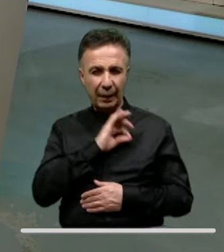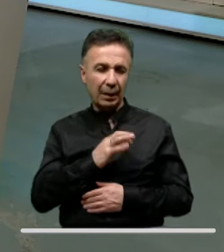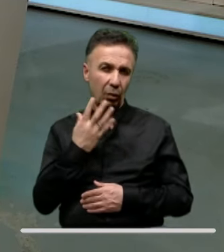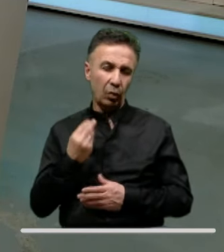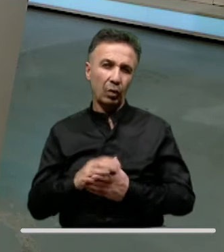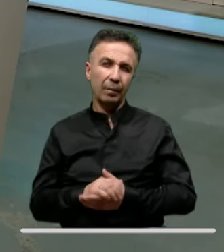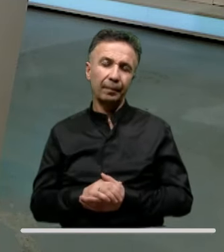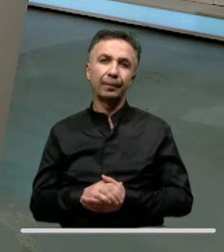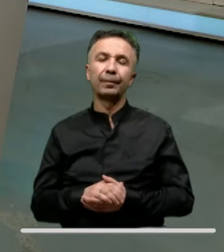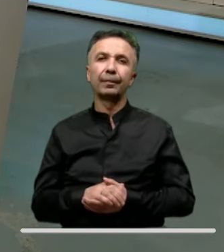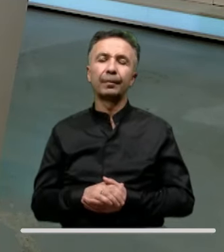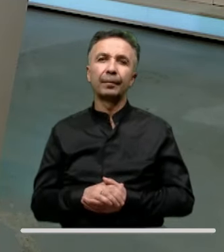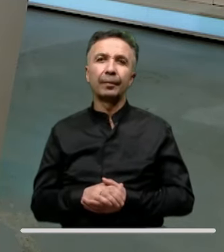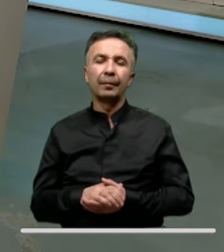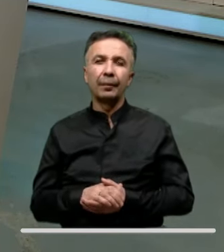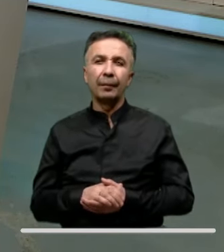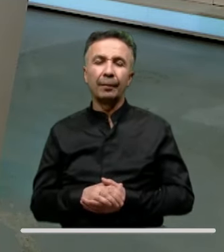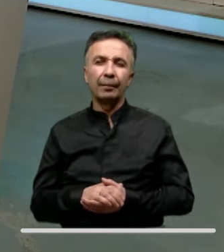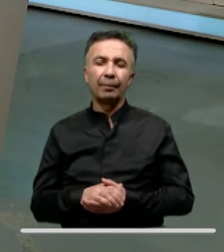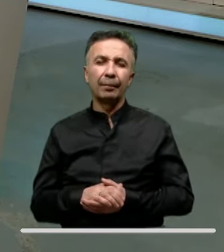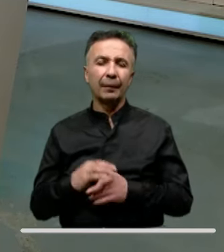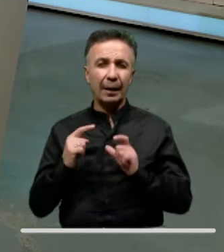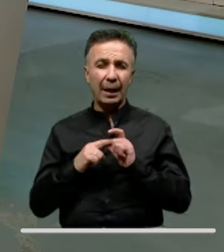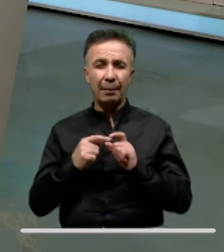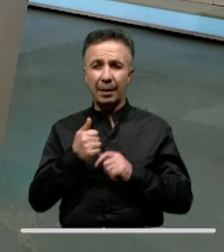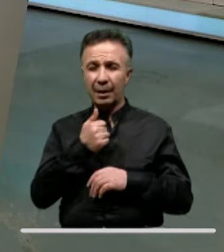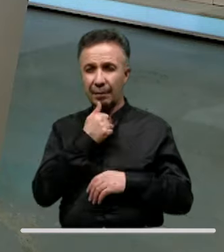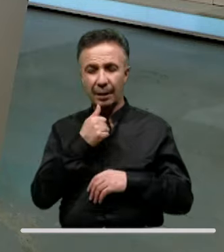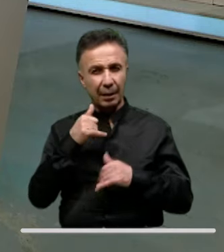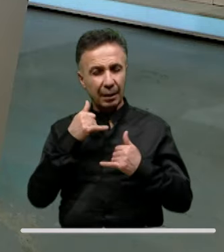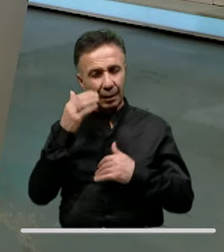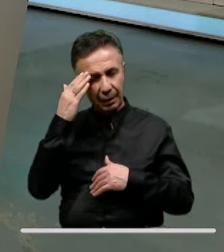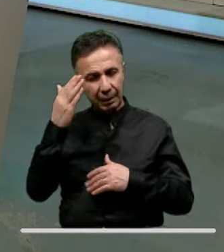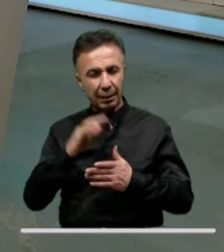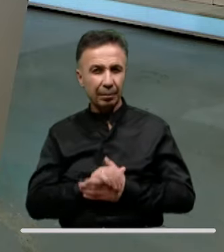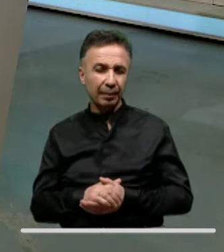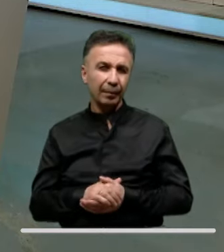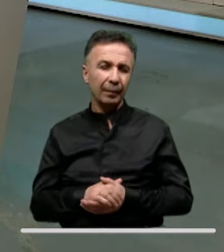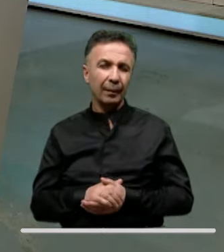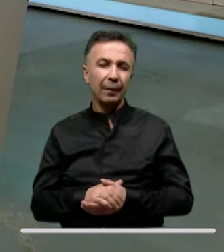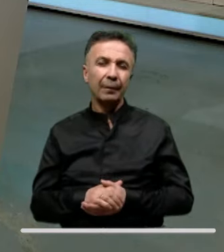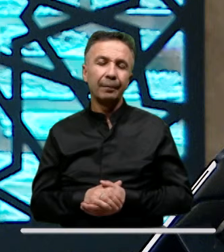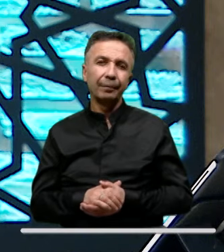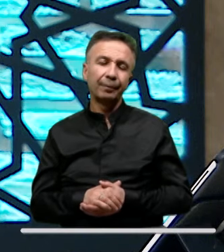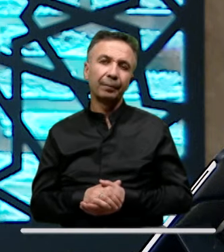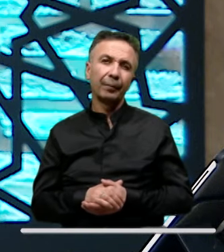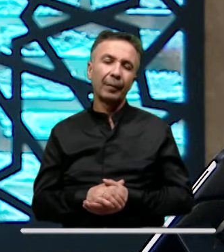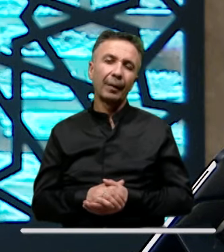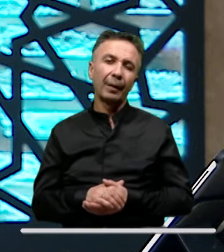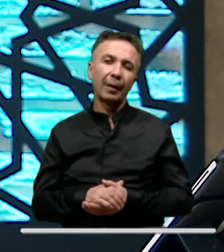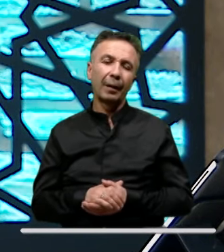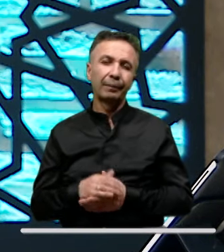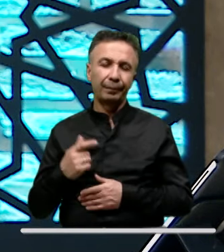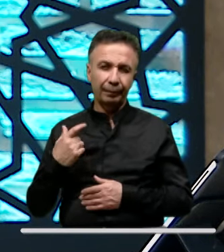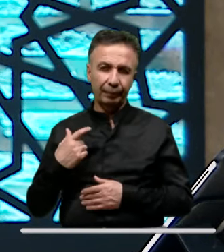hocam. Teşekkür ederiz. Emin Bey'in selamları var. Malumunuz devletimiz hocam hani özel